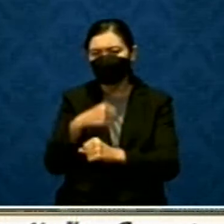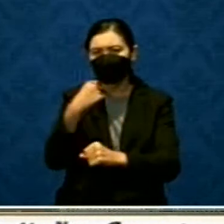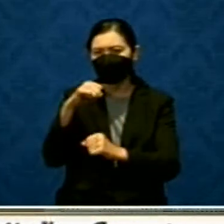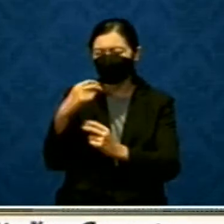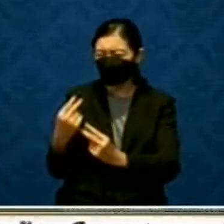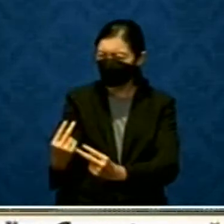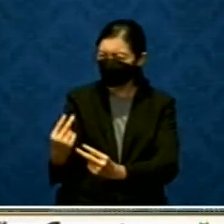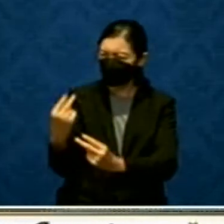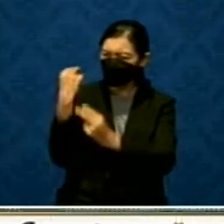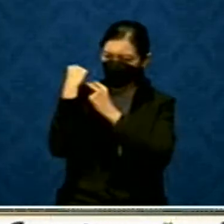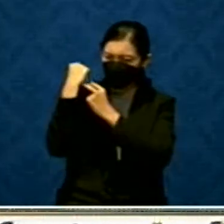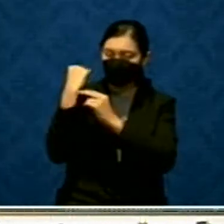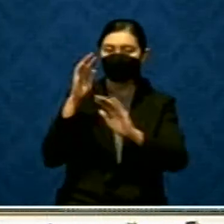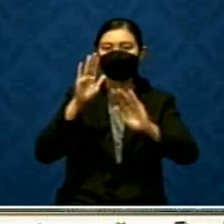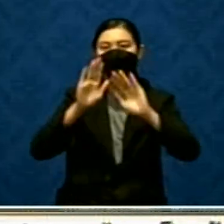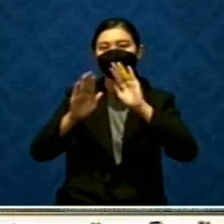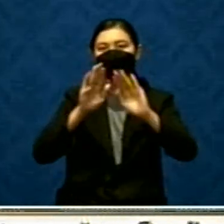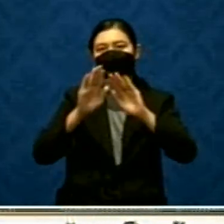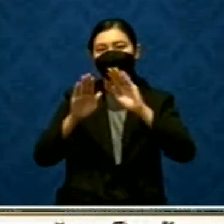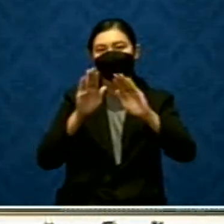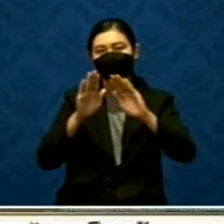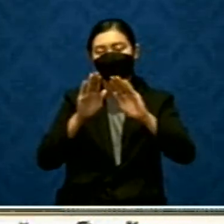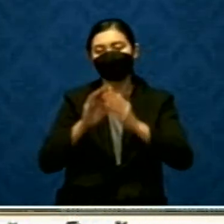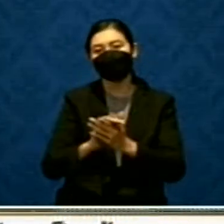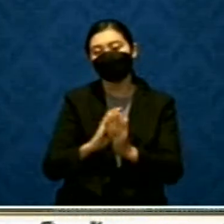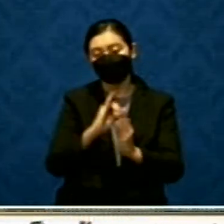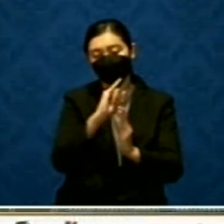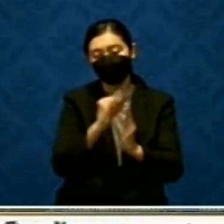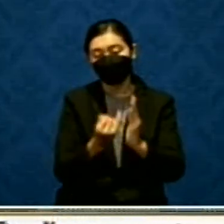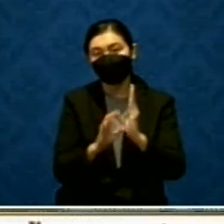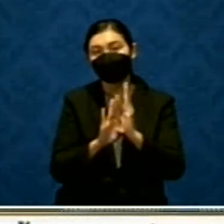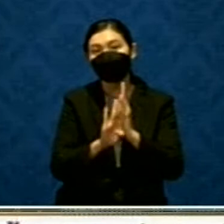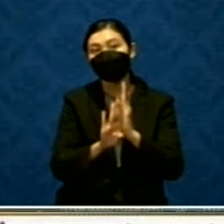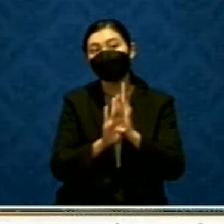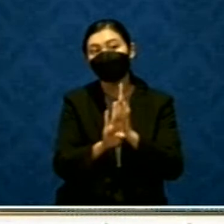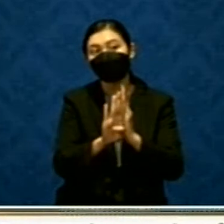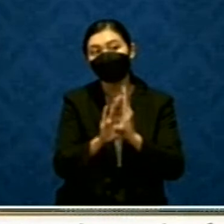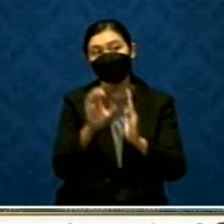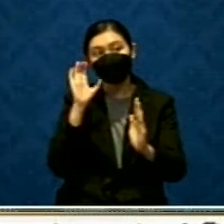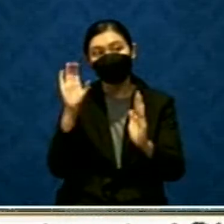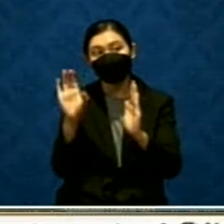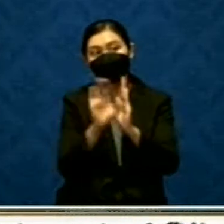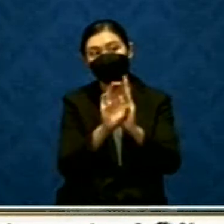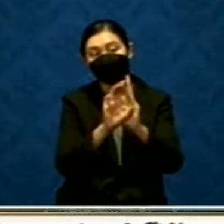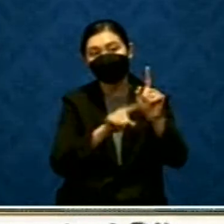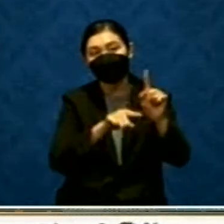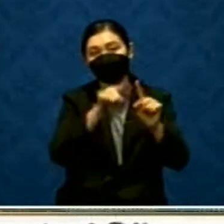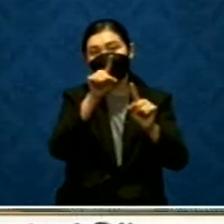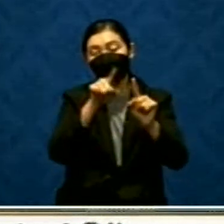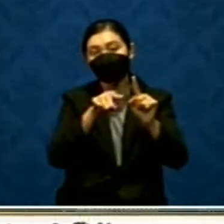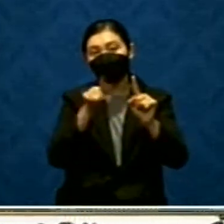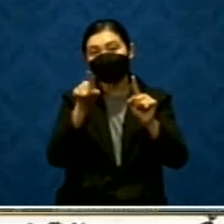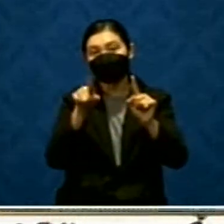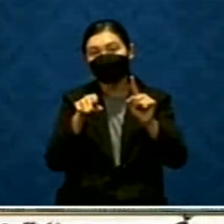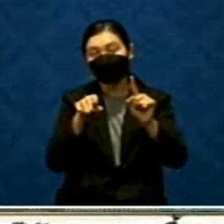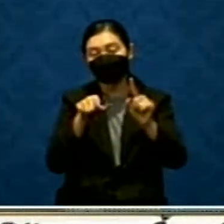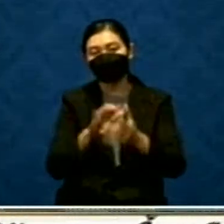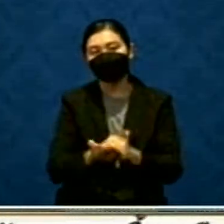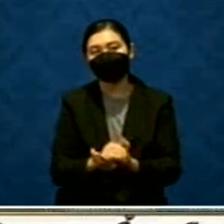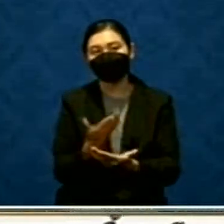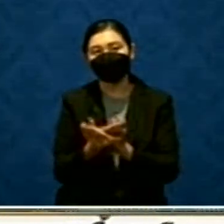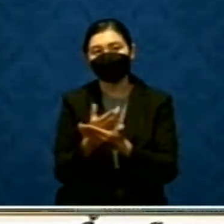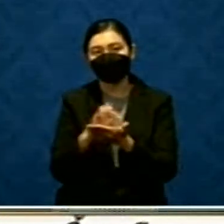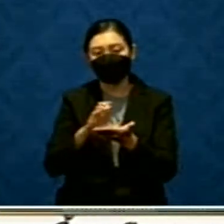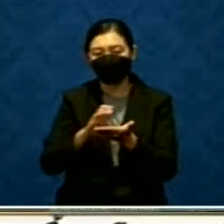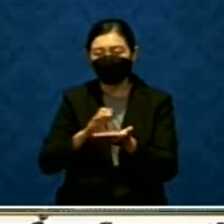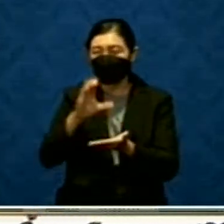ครับก็จะเห็นว่าจริงๆเนี่ยจังหวัดบุรีรัมย์เนี่ยนะครับภาพกราฟเนี่ยจะเห็นชัดเจนนะครับว่าไม่ได้มีงบประมาณอะไรที่ม